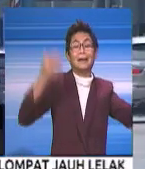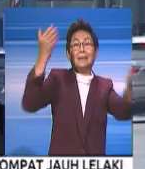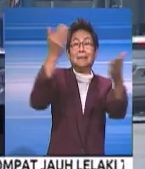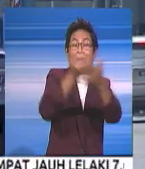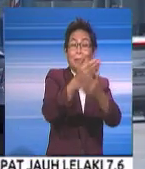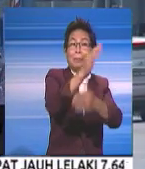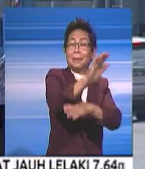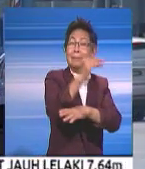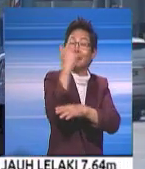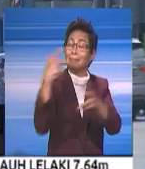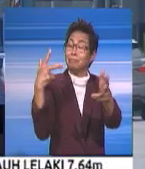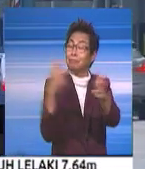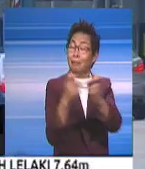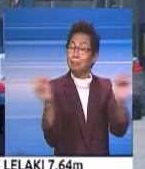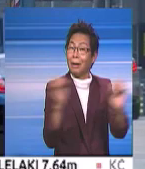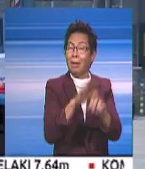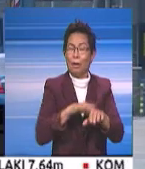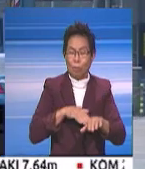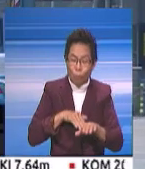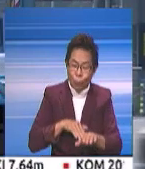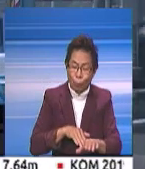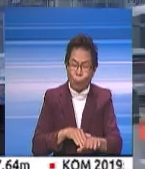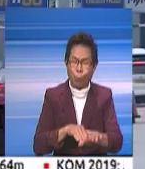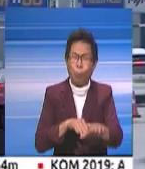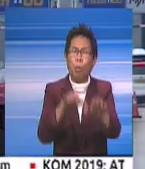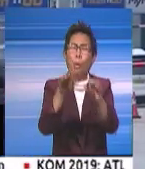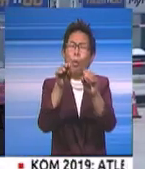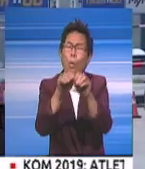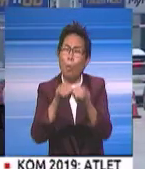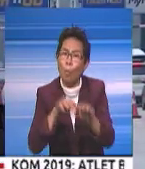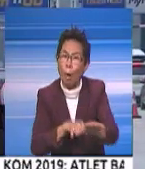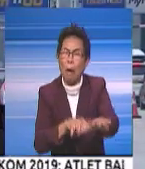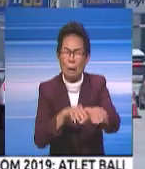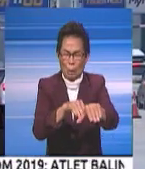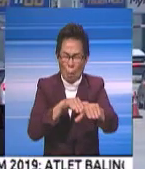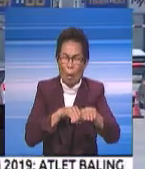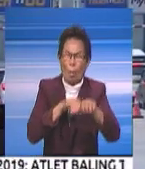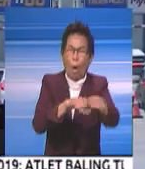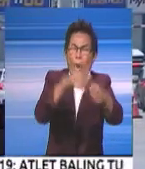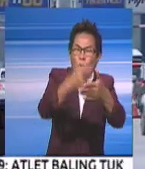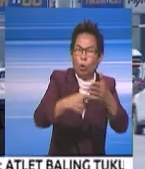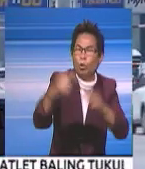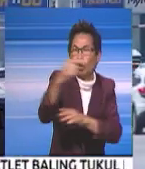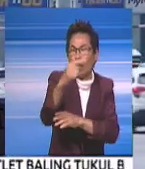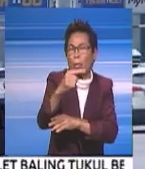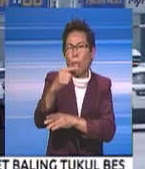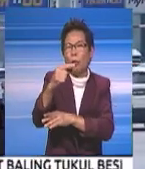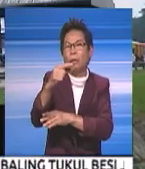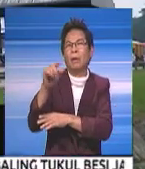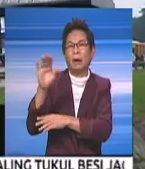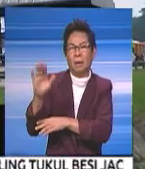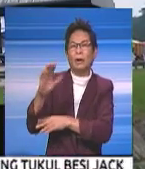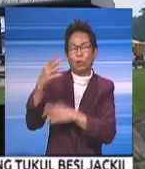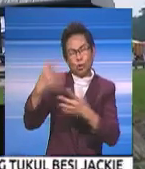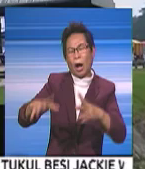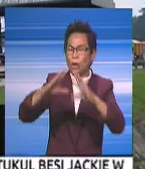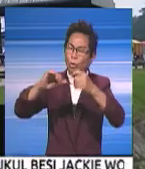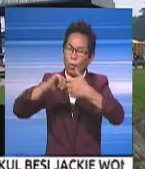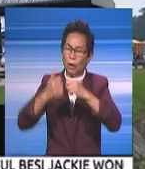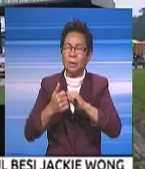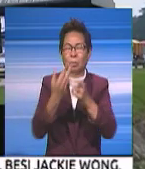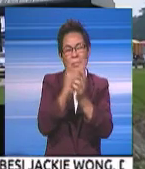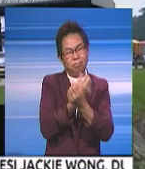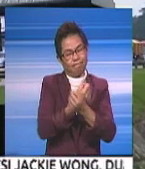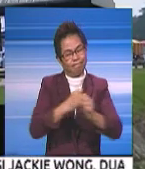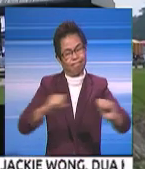sehingga petang tadi walaupun aliran trafik meningkat. Namun kesesakan di Plaza Tol Gombak pihak Ane Berhad telah diatasi dengan